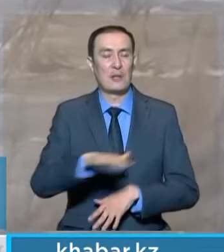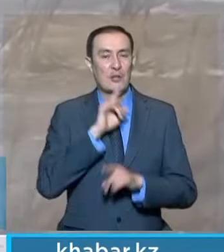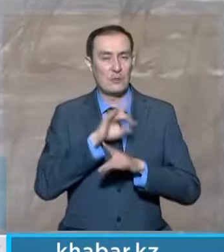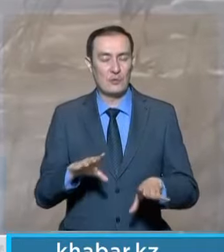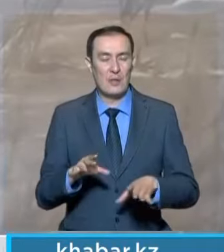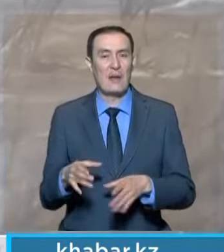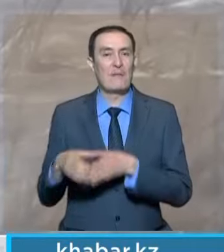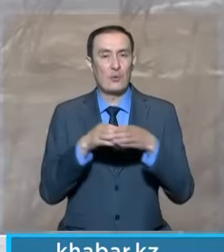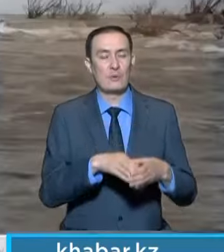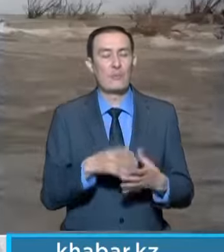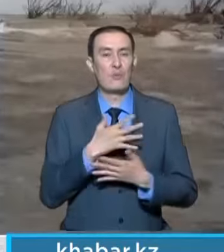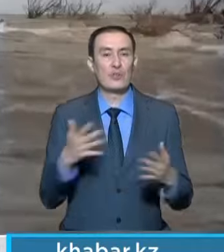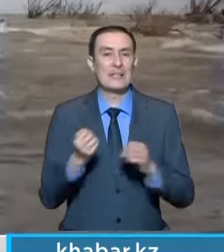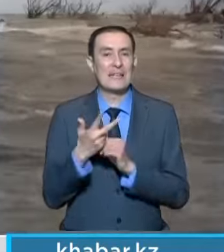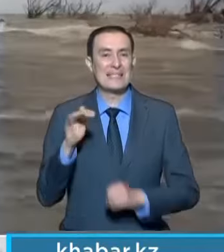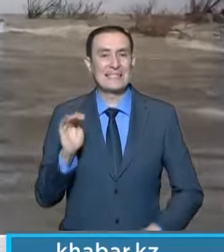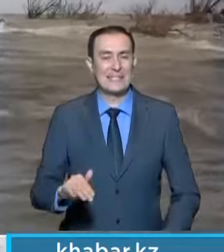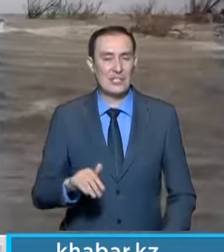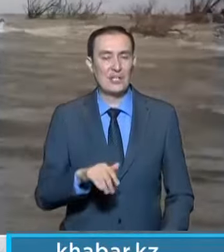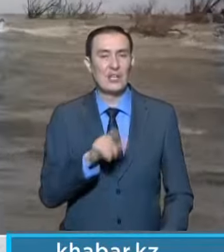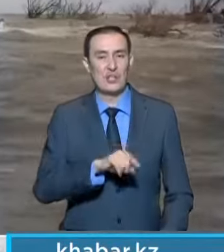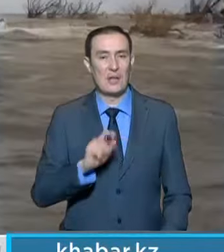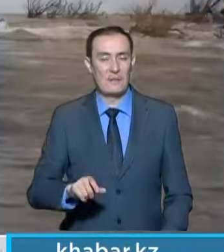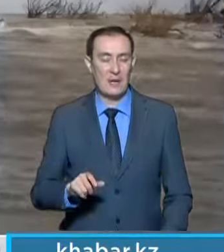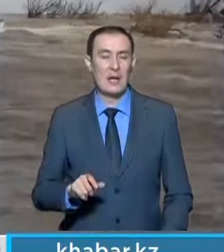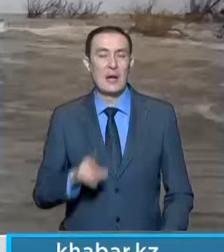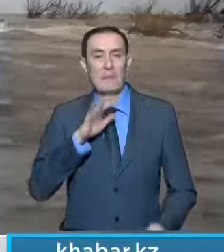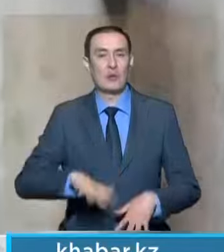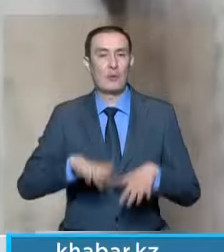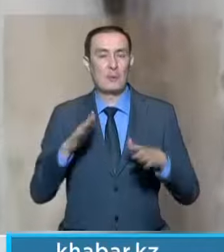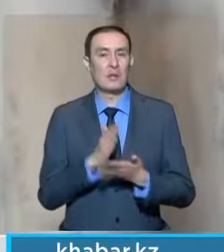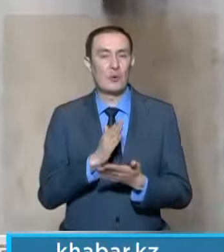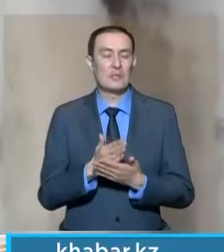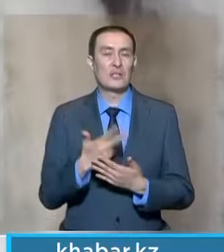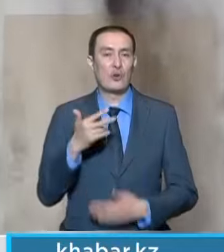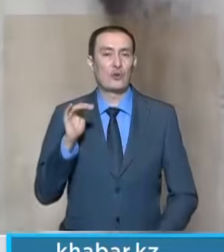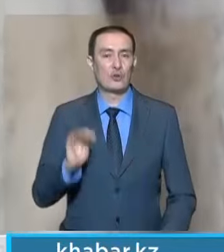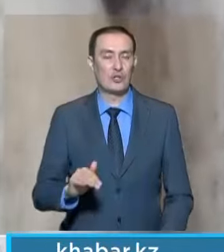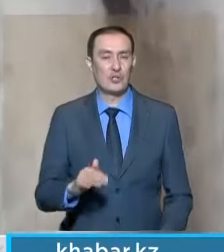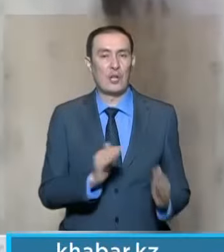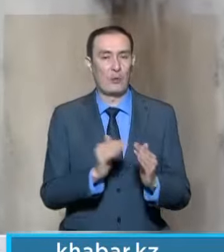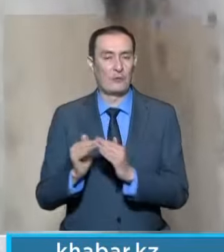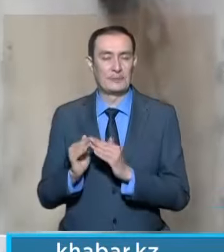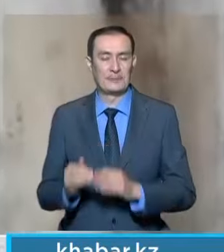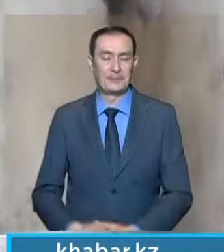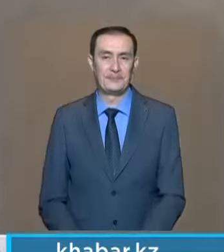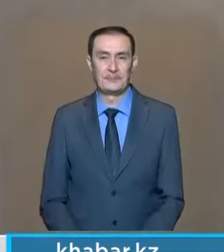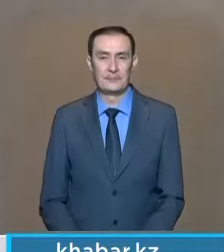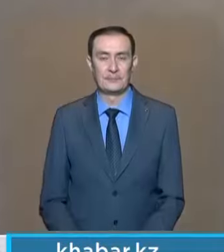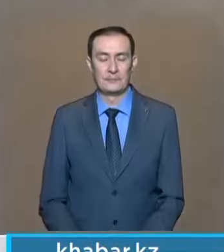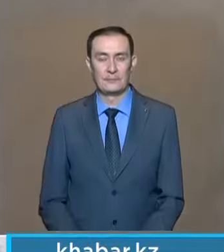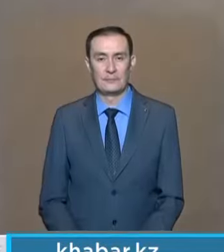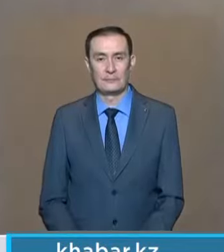остаются эвакуированными свыше 13 тысяч североказахстанцев, подтопленными порядка 3000 жилых домов.